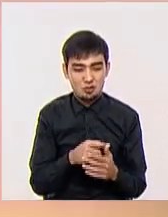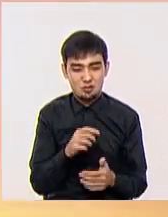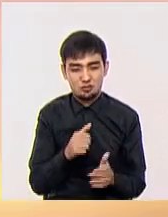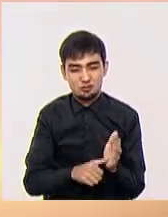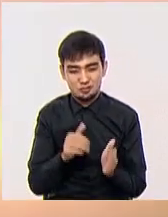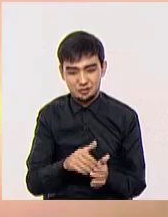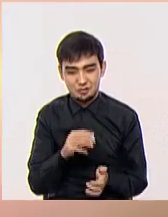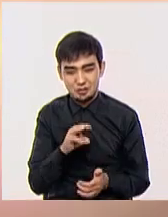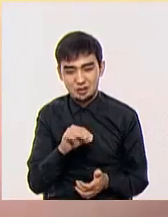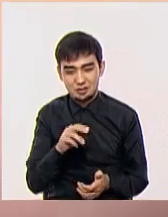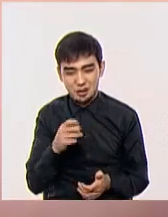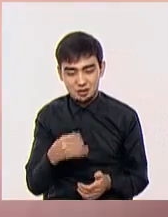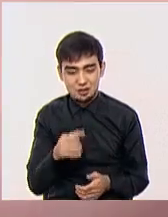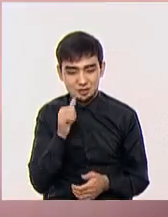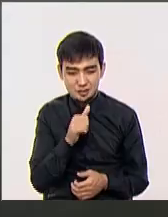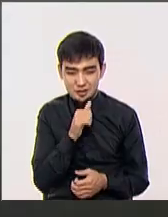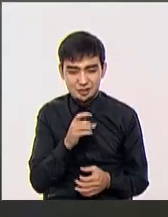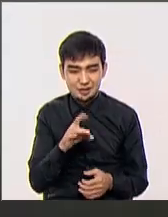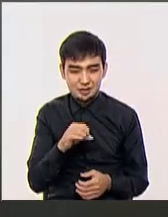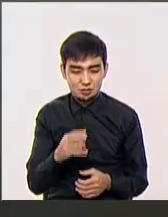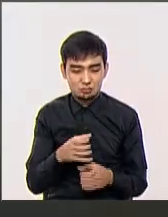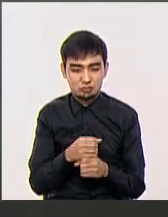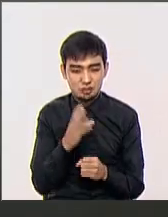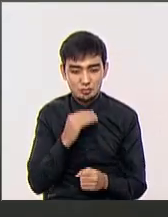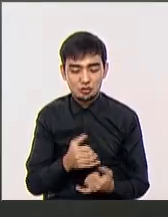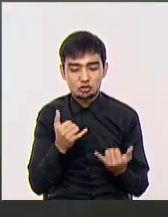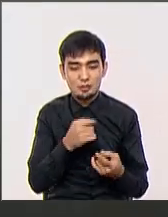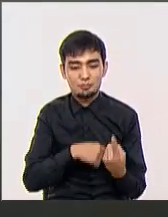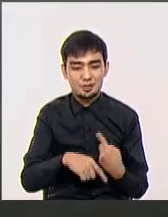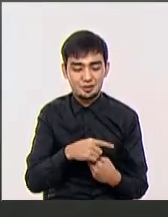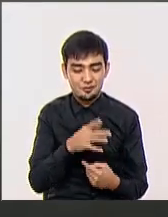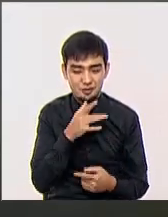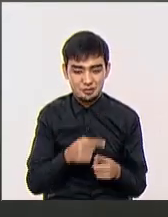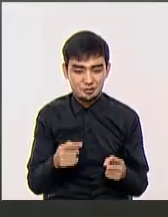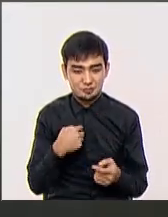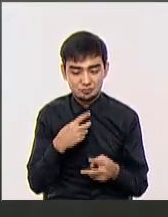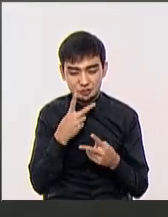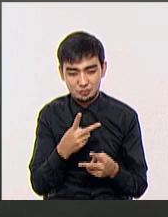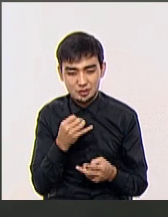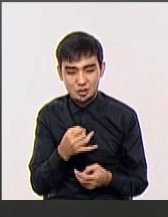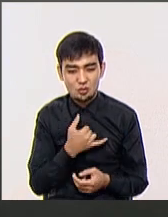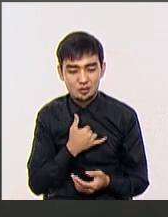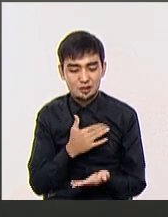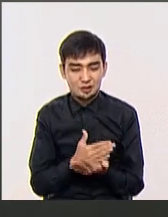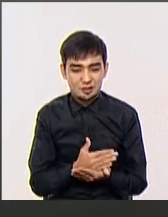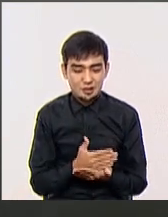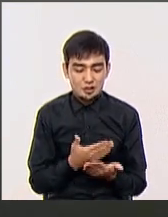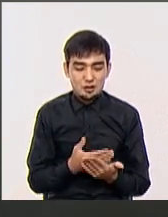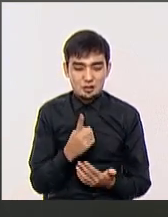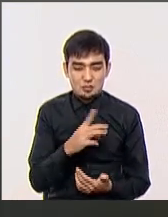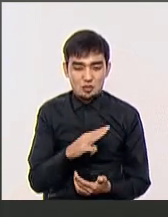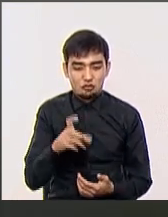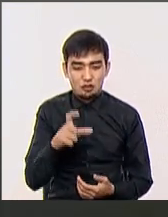сократить долю теневого рынка идет отбор если посмотреть у нас оказывается порядка миллиона